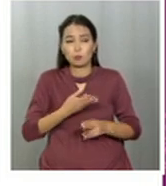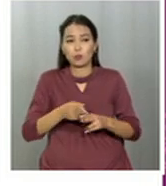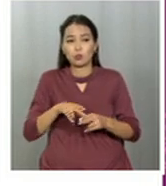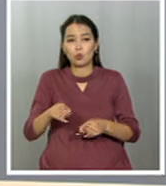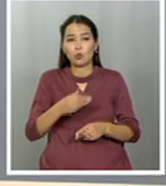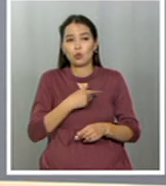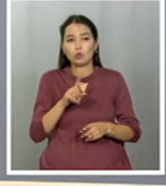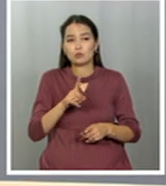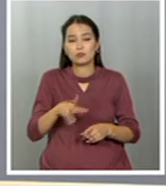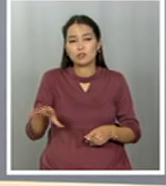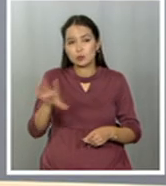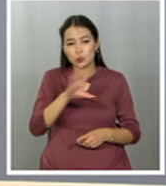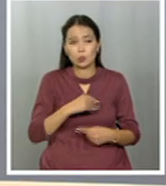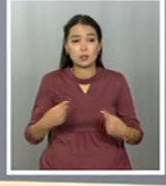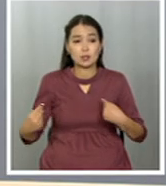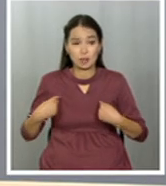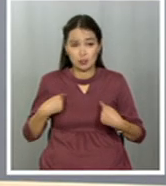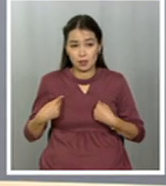страдали все.